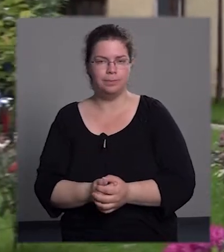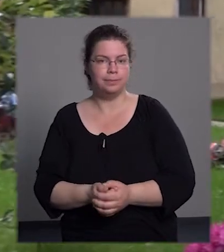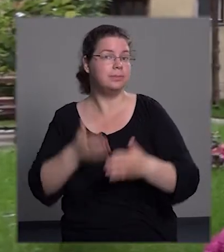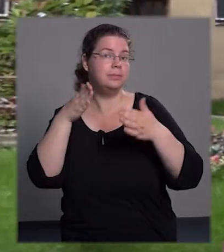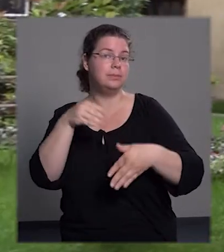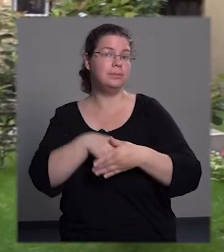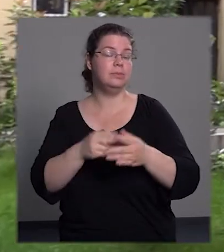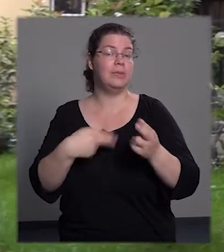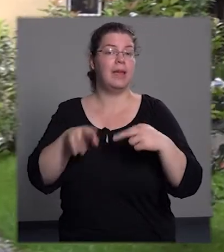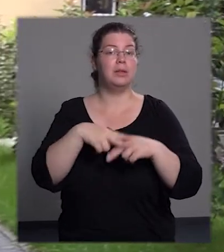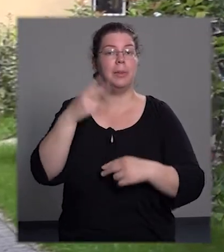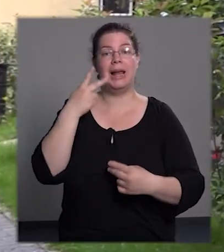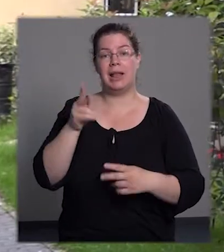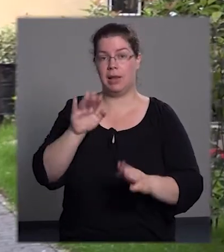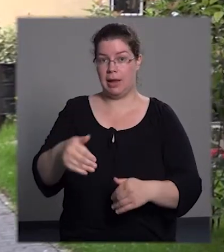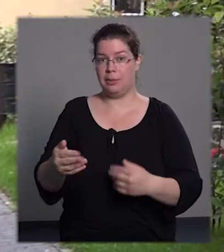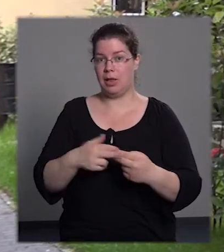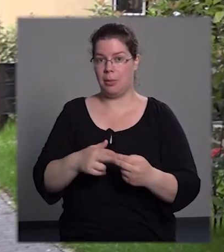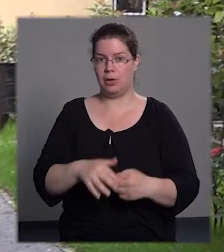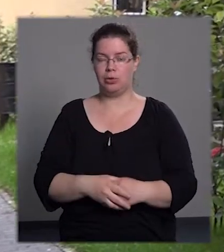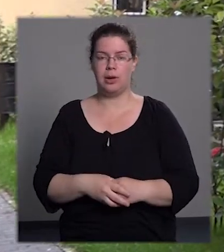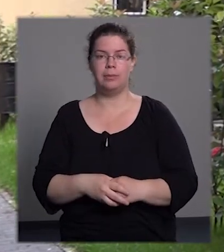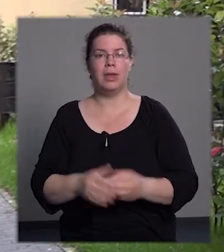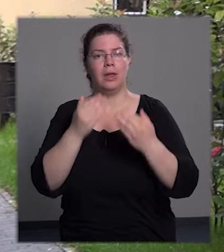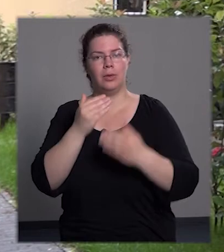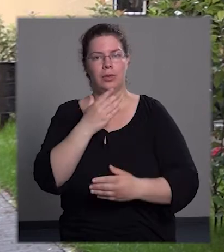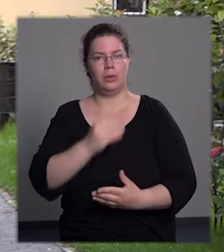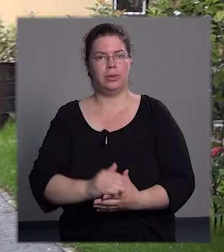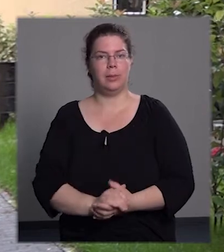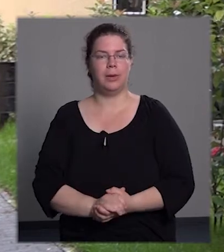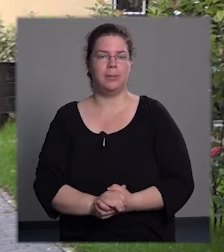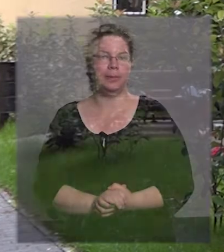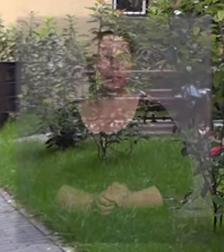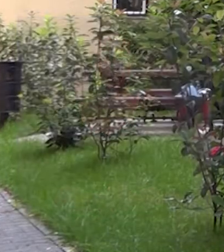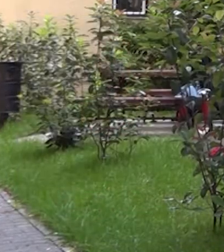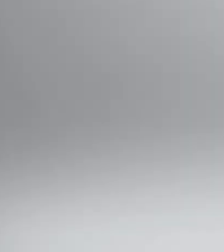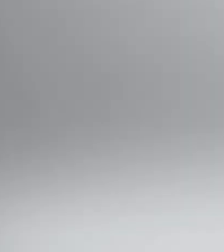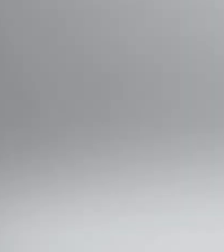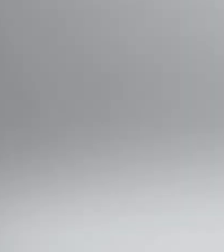hogy minél többen láthatják majd hamarosan. Köszönjük szépen!